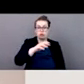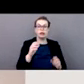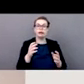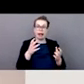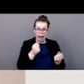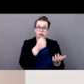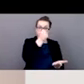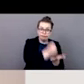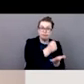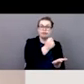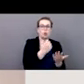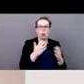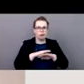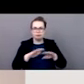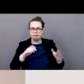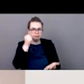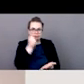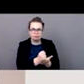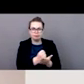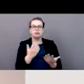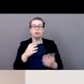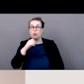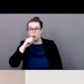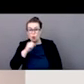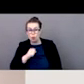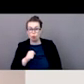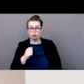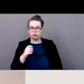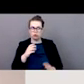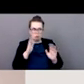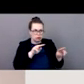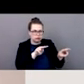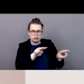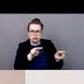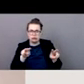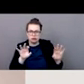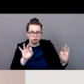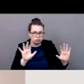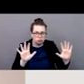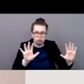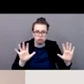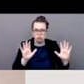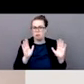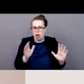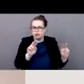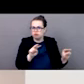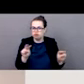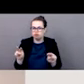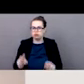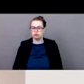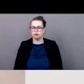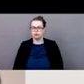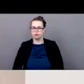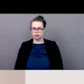les handicapés aussi bien que les travailleurs âgés il va falloir prendre en considération aussi toute cette catégorie de personnes toute cette catégorie